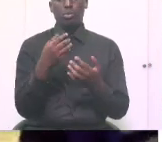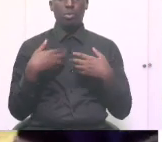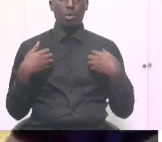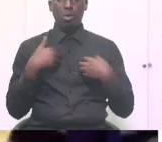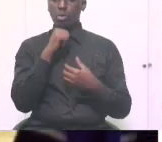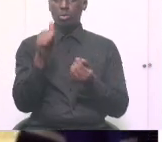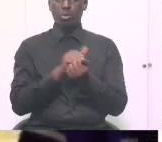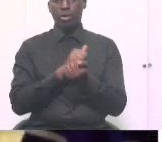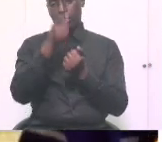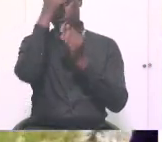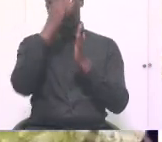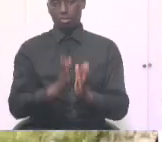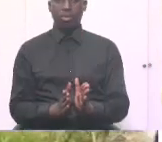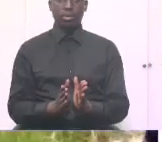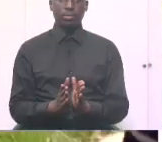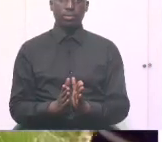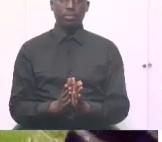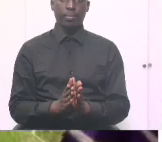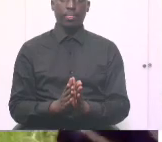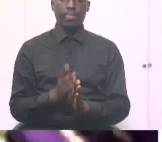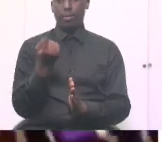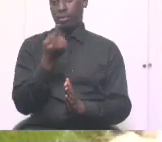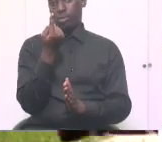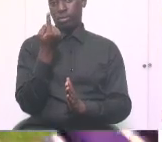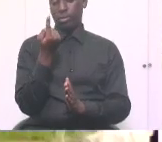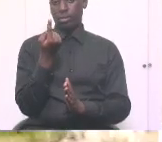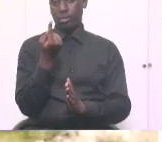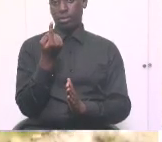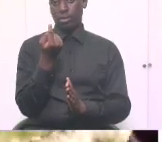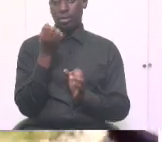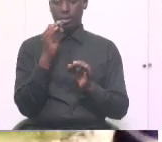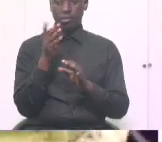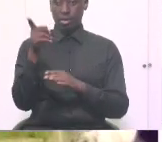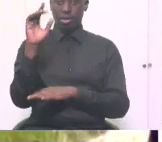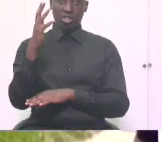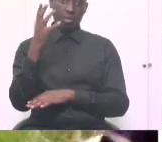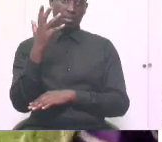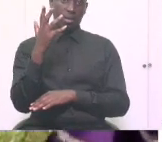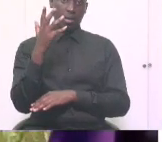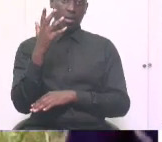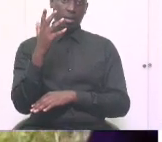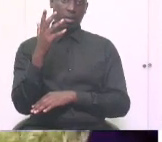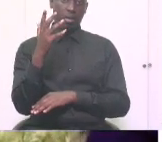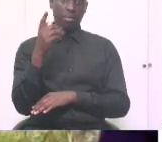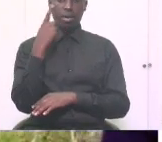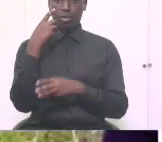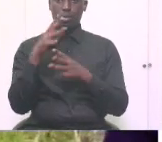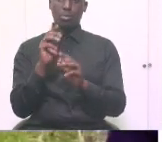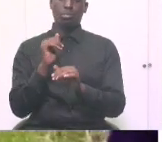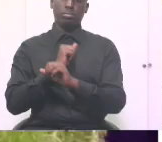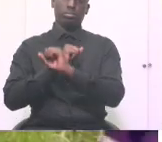kwega kwangiriza abaturage, keretse mubwire bene iri shyamba bakakuntu